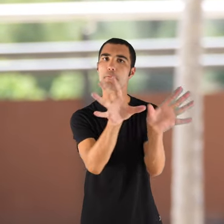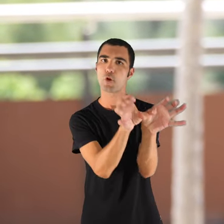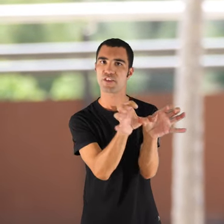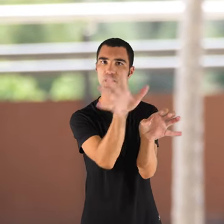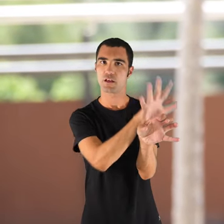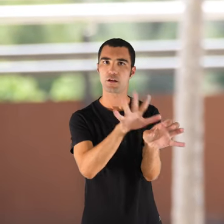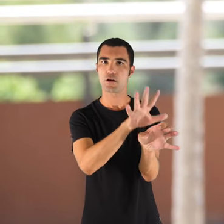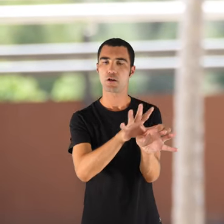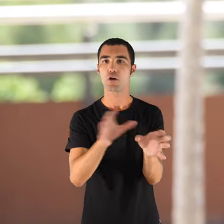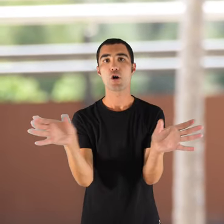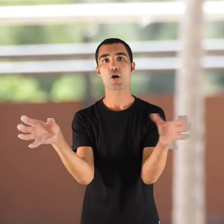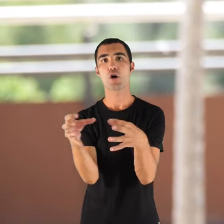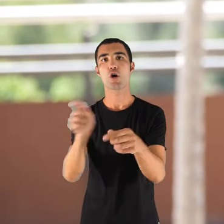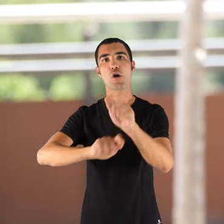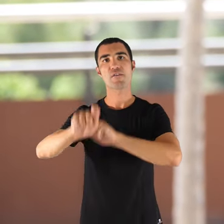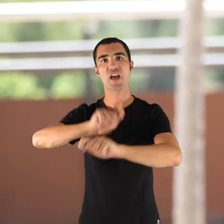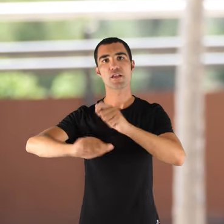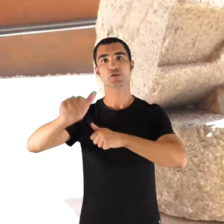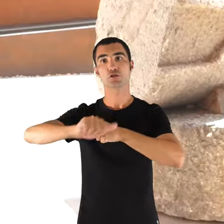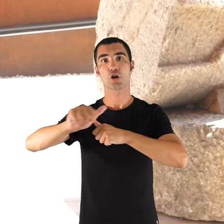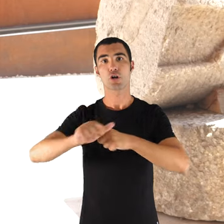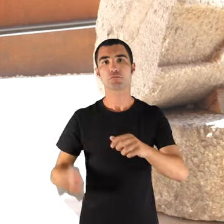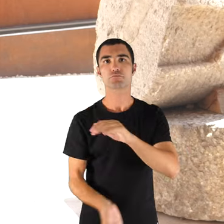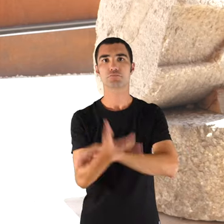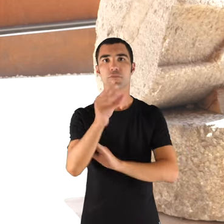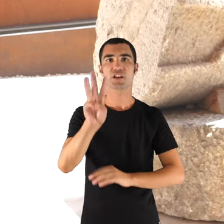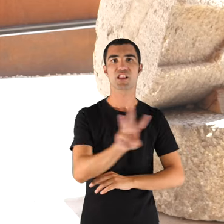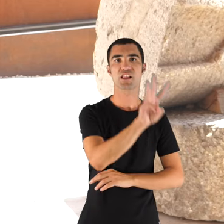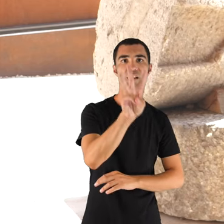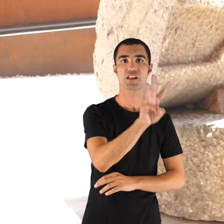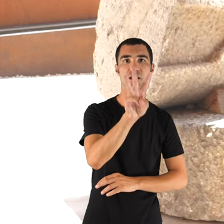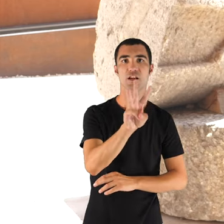va fundar el dia 3 de l'11 de